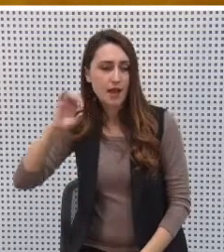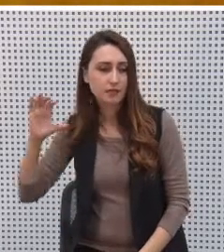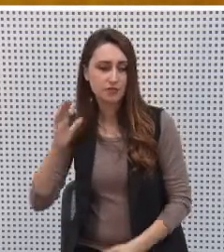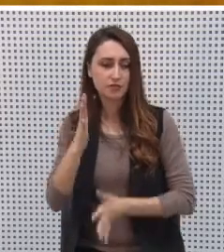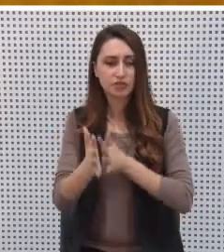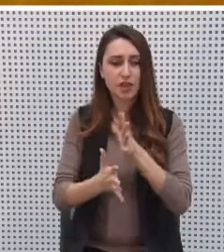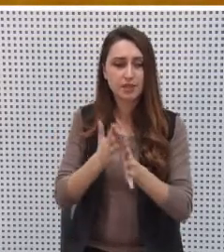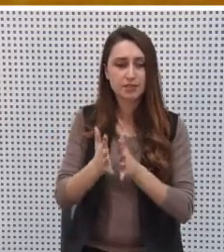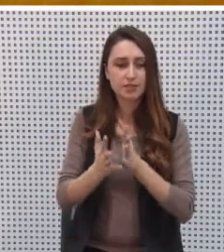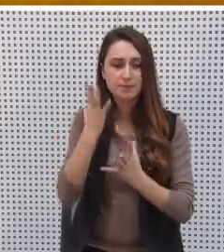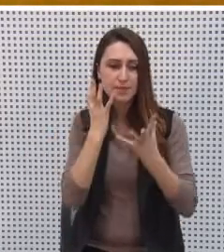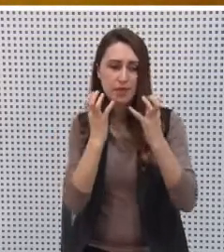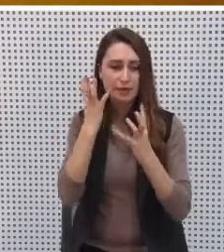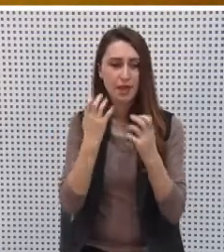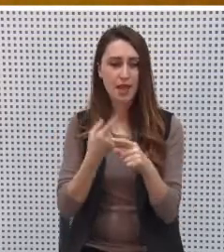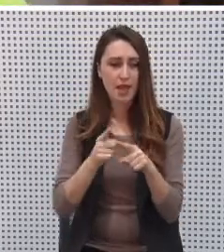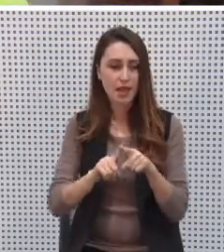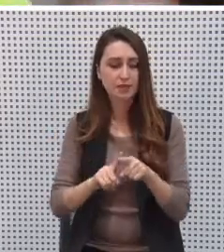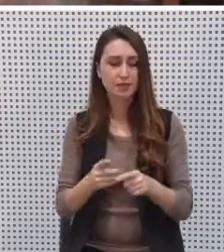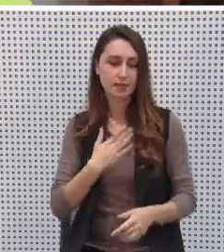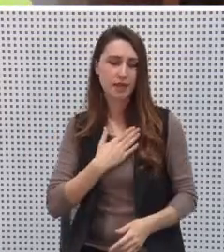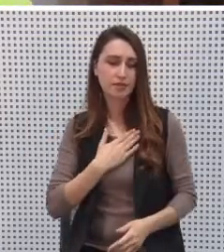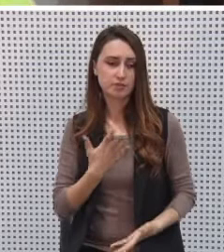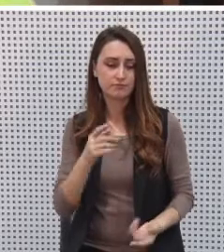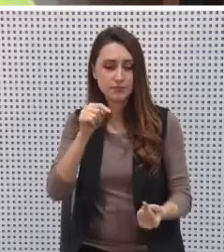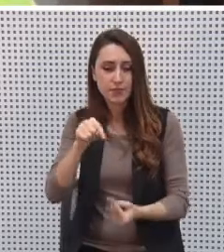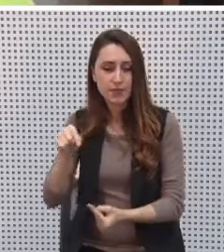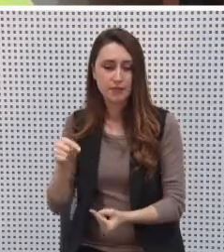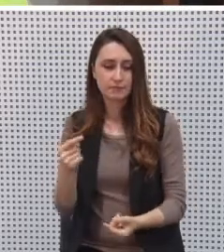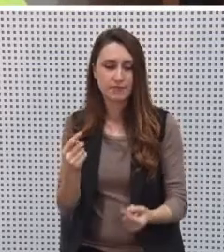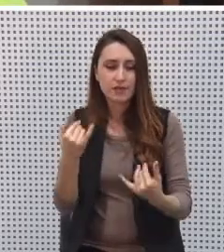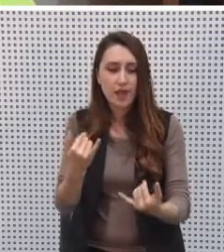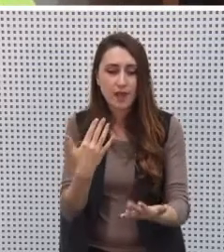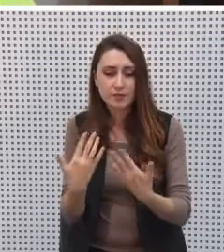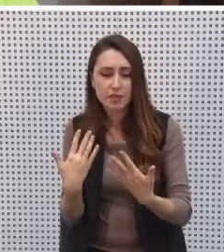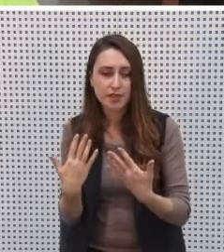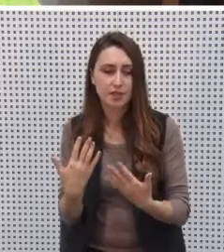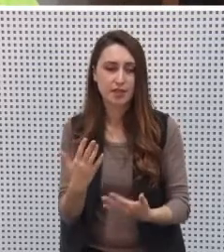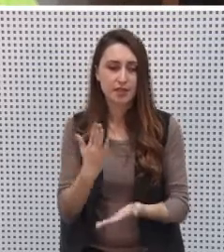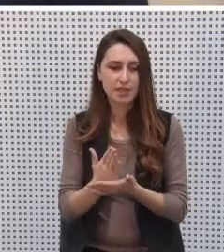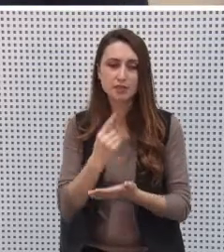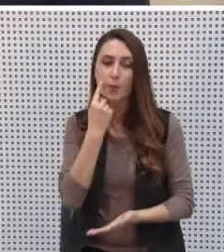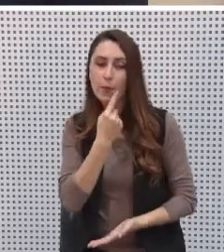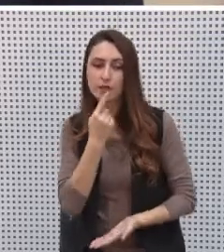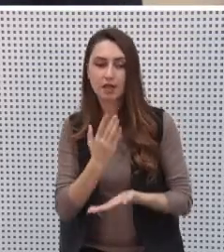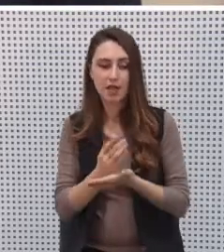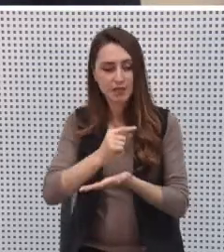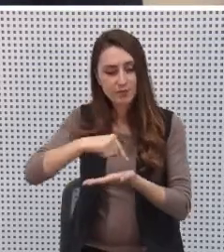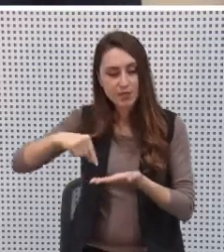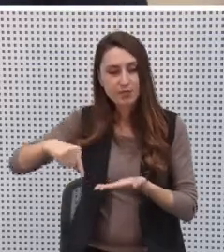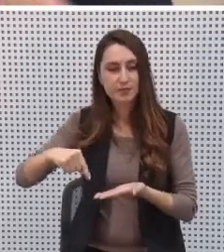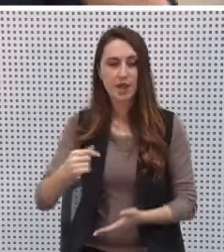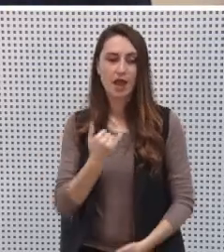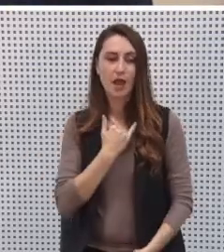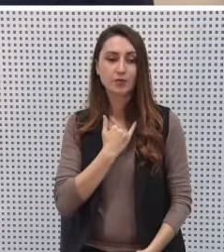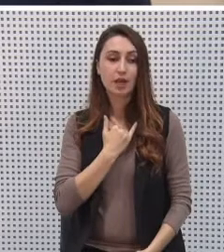мимика определенная. То есть вот это наши специальные средства, методы для общения. То есть у нас есть устная речь и письменная. А здесь